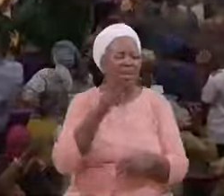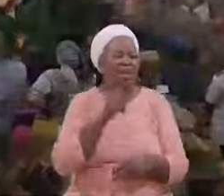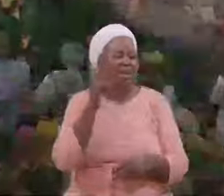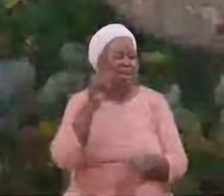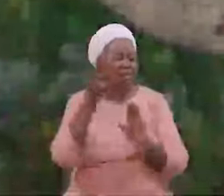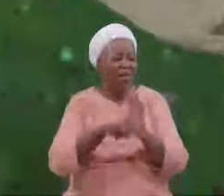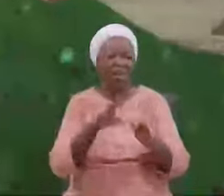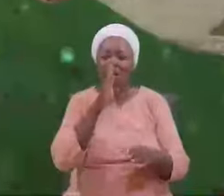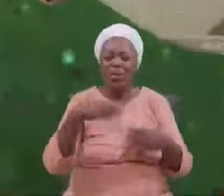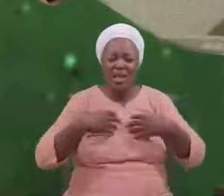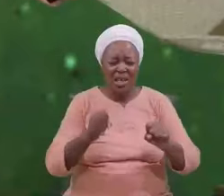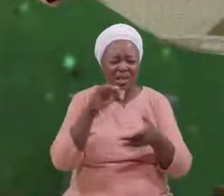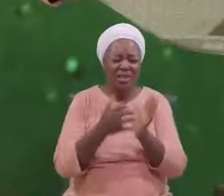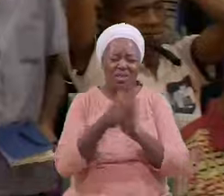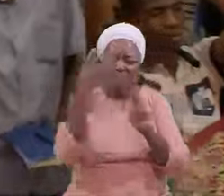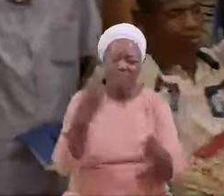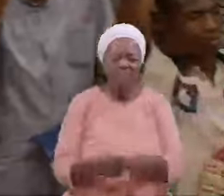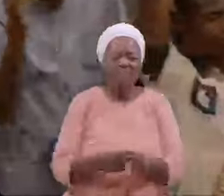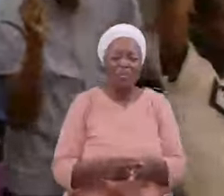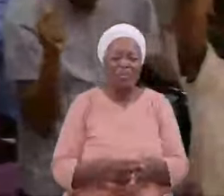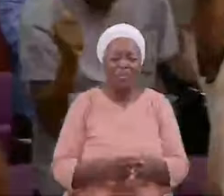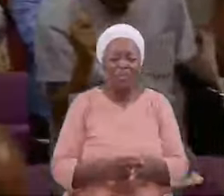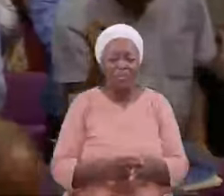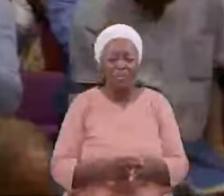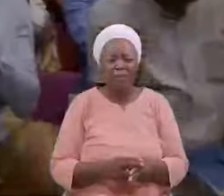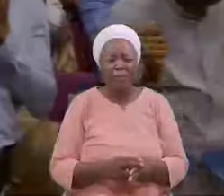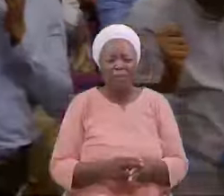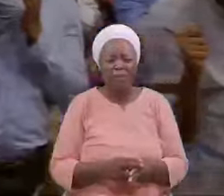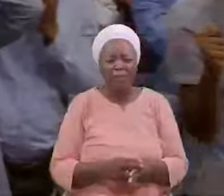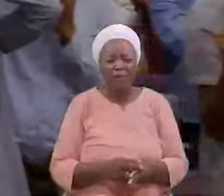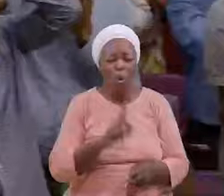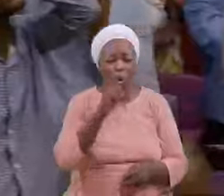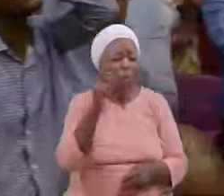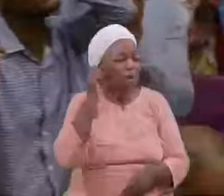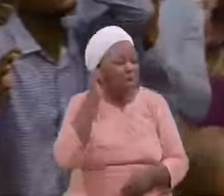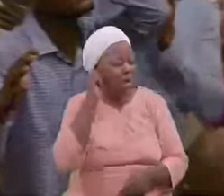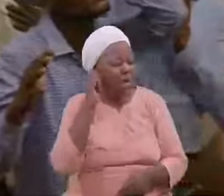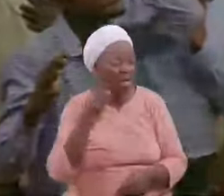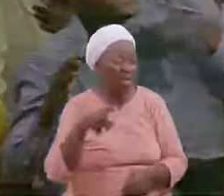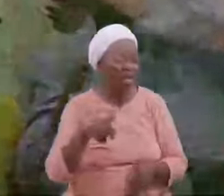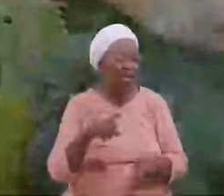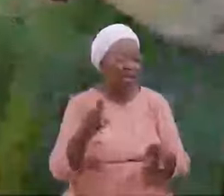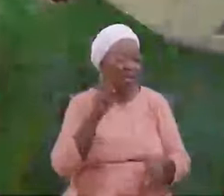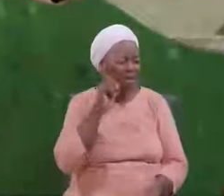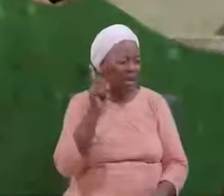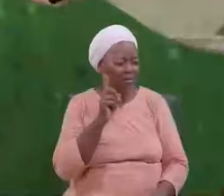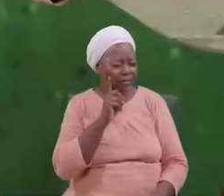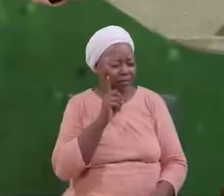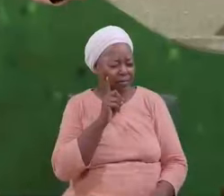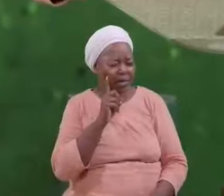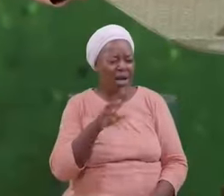Soyez guéris de la surdité au nom de Jésus-Christ. Une oreille est sourde, l'autre